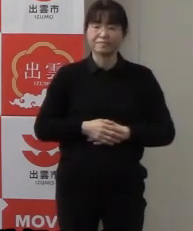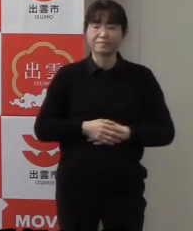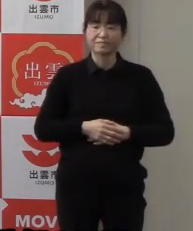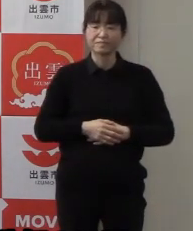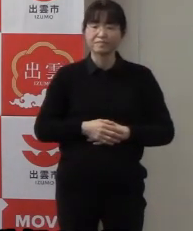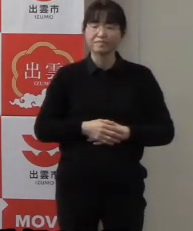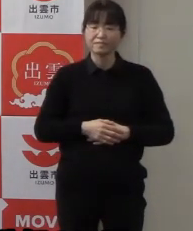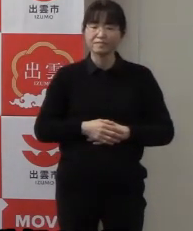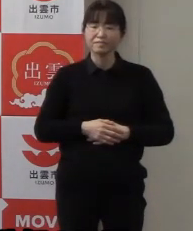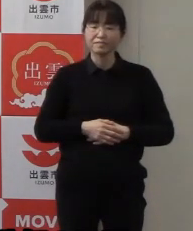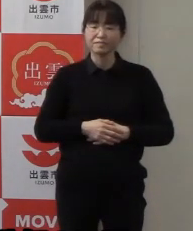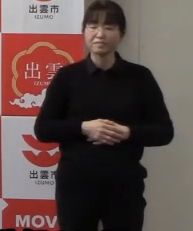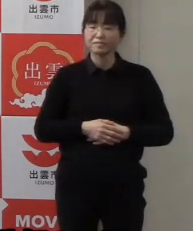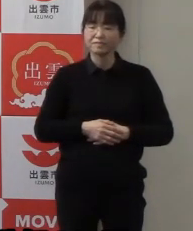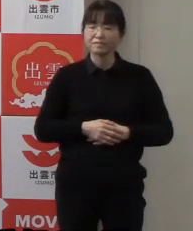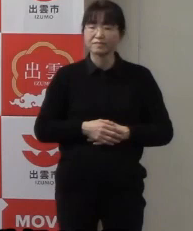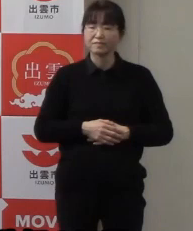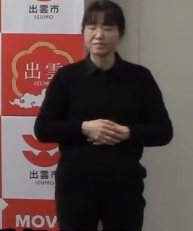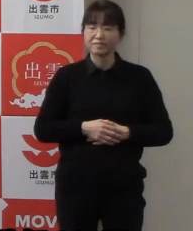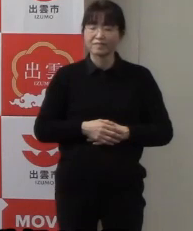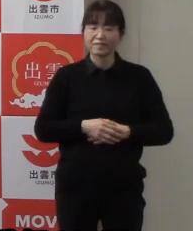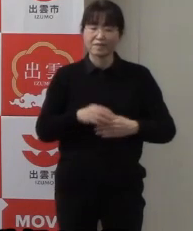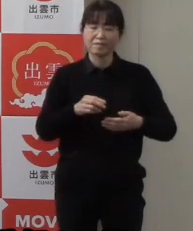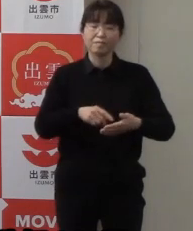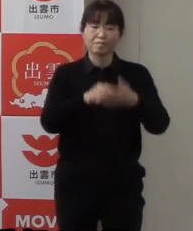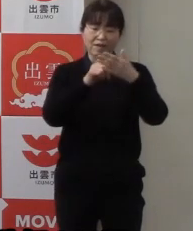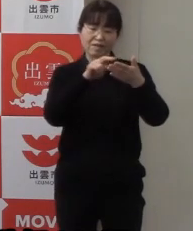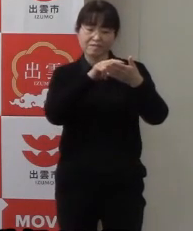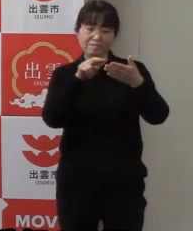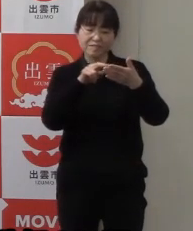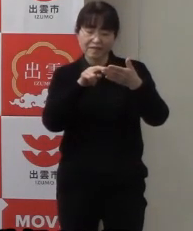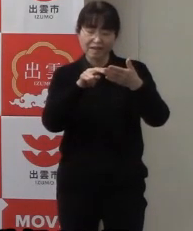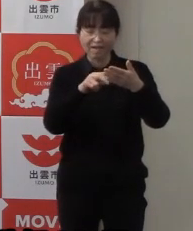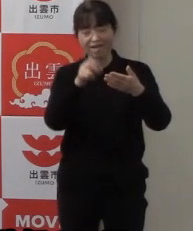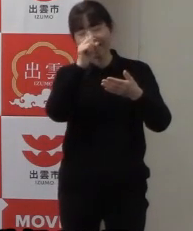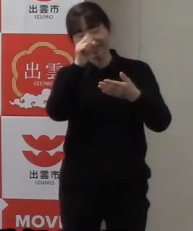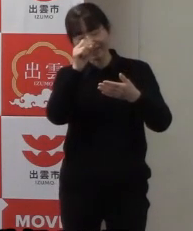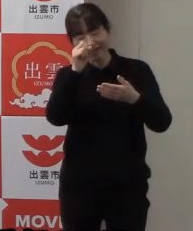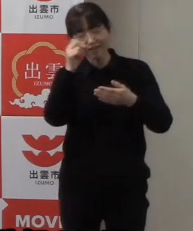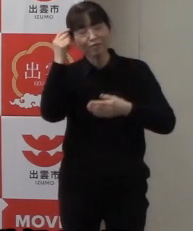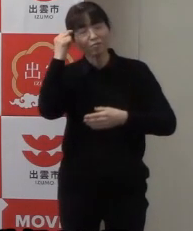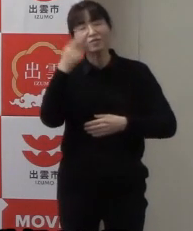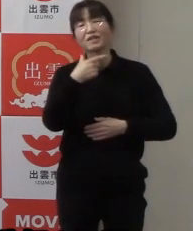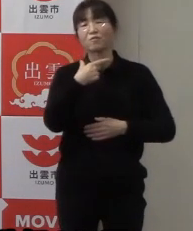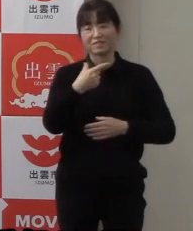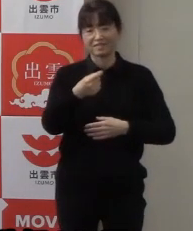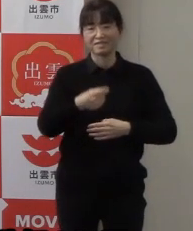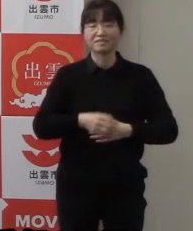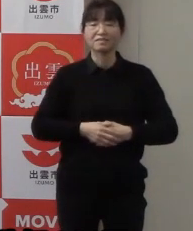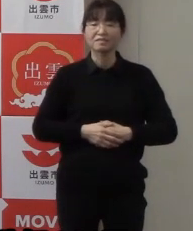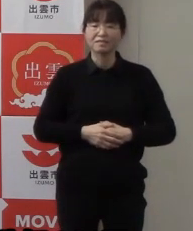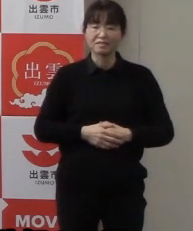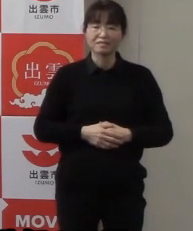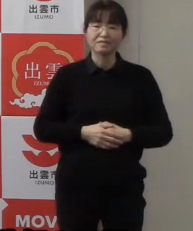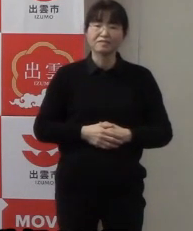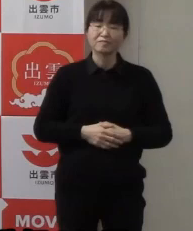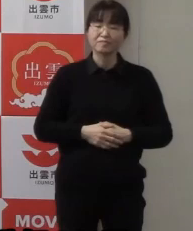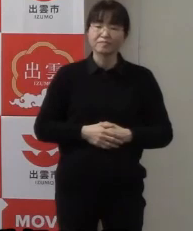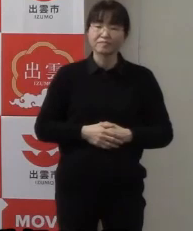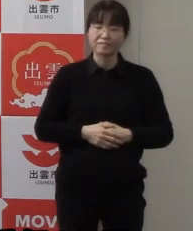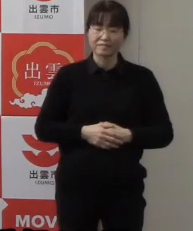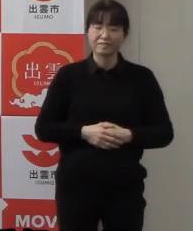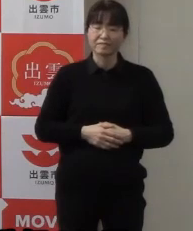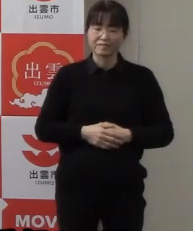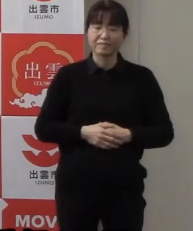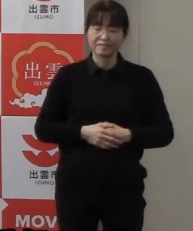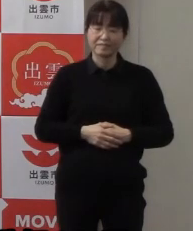に変わっていく、またこう見てて、ああ、いいなと思ってもらえるというふうに思います。あと、主